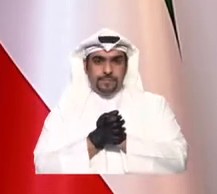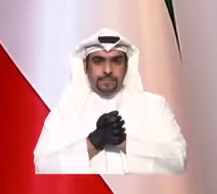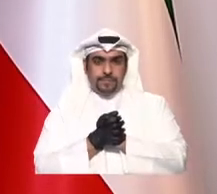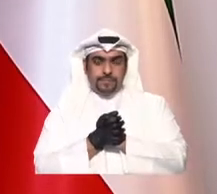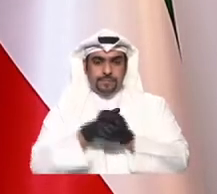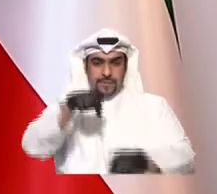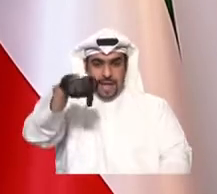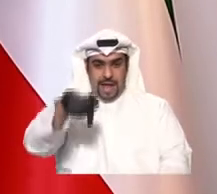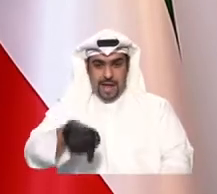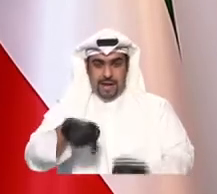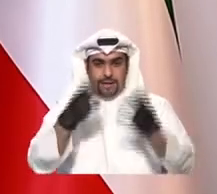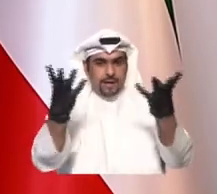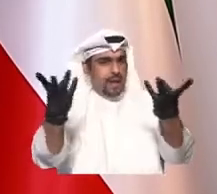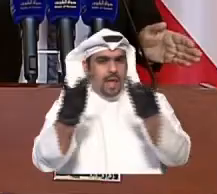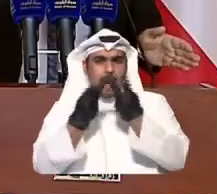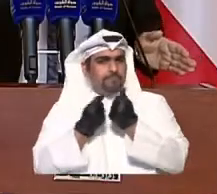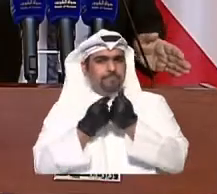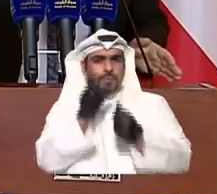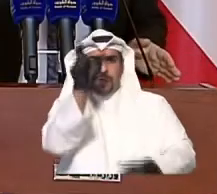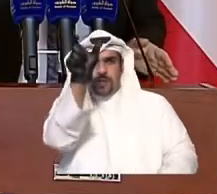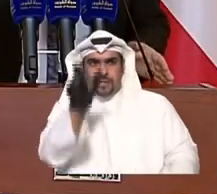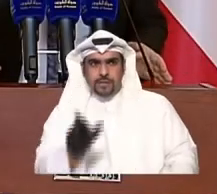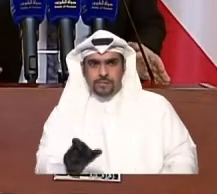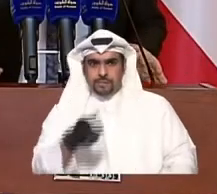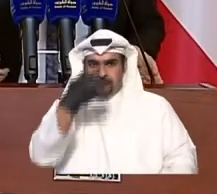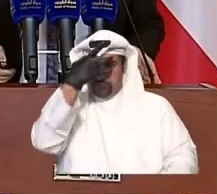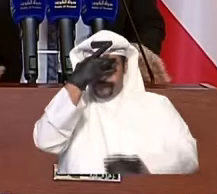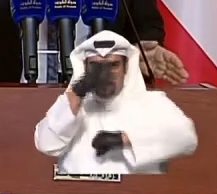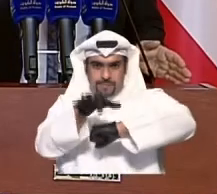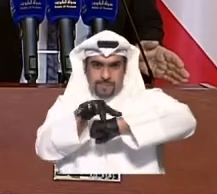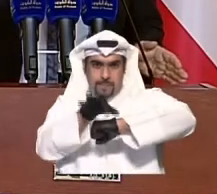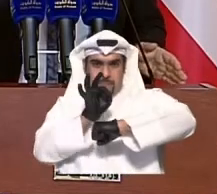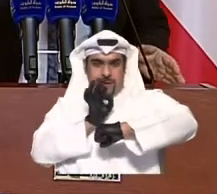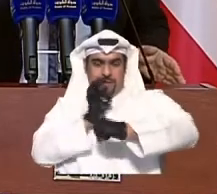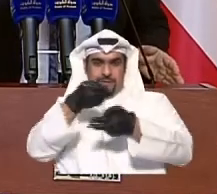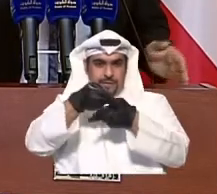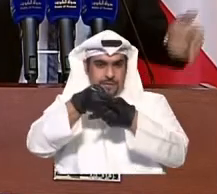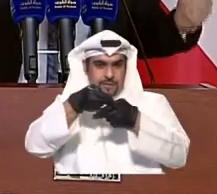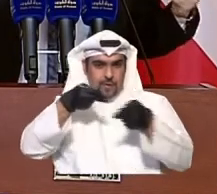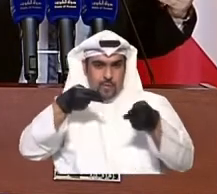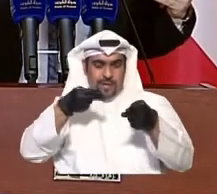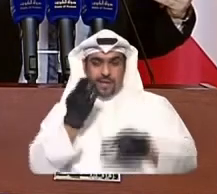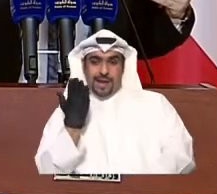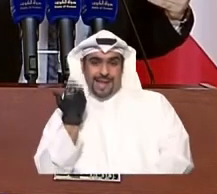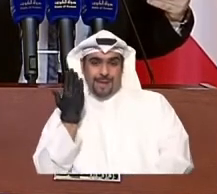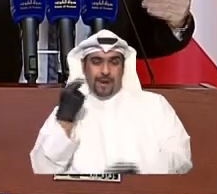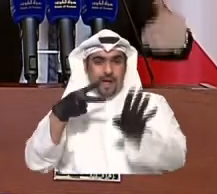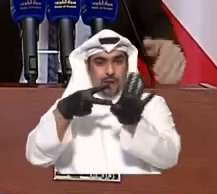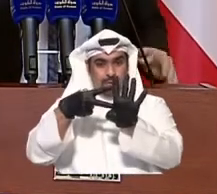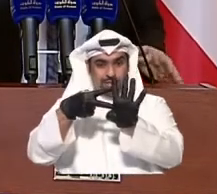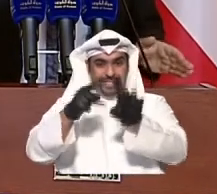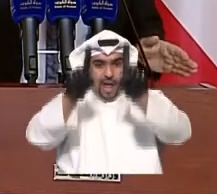إحصائية حالات الإصابة بمرض كوفيد 19، فخلال 24 ساعة